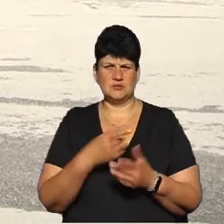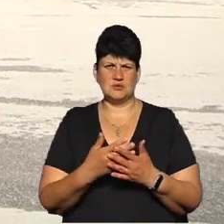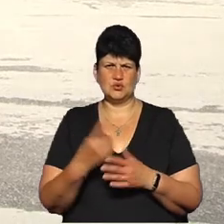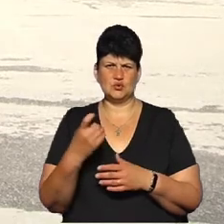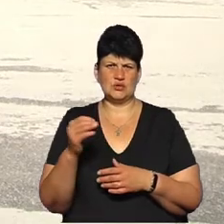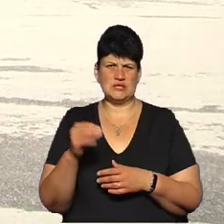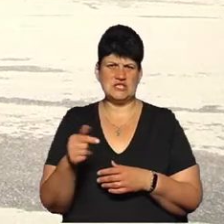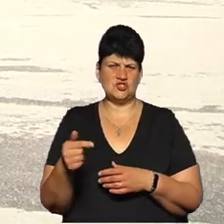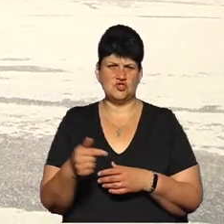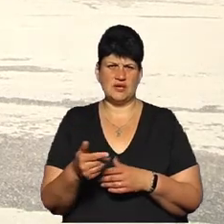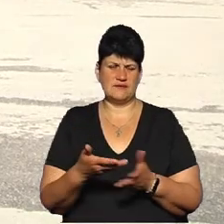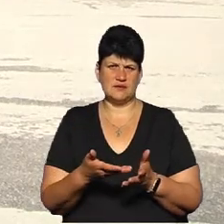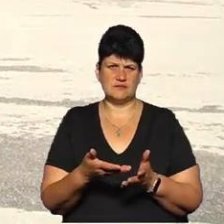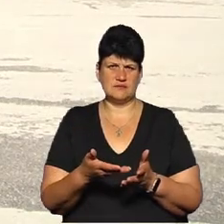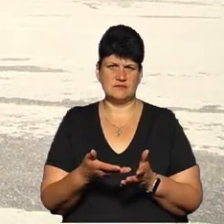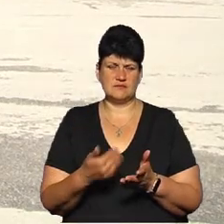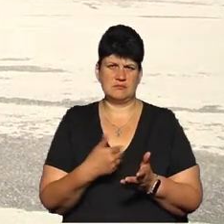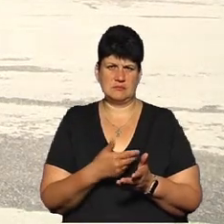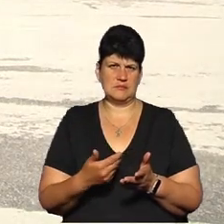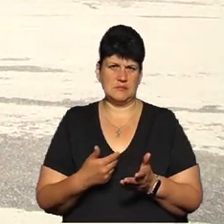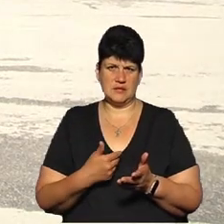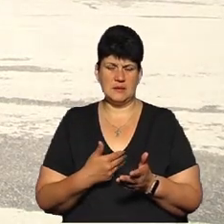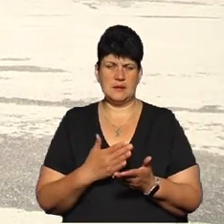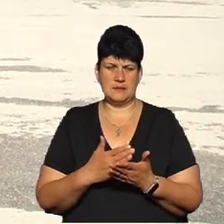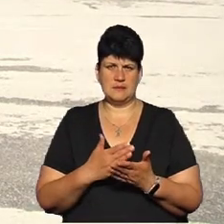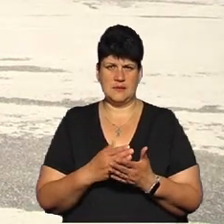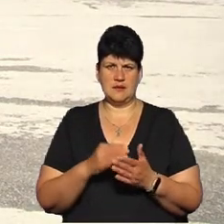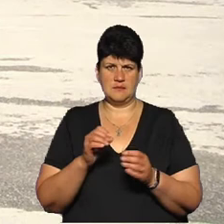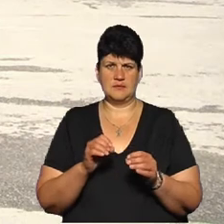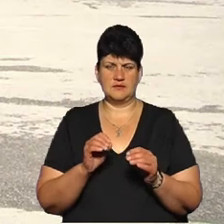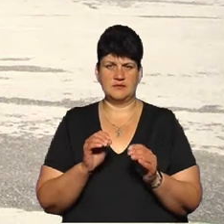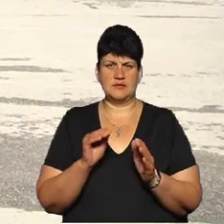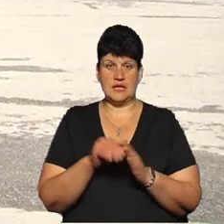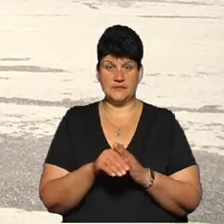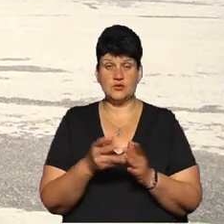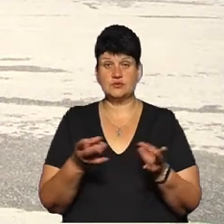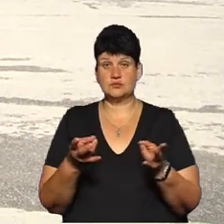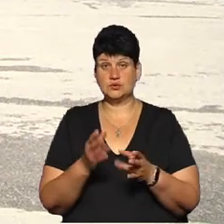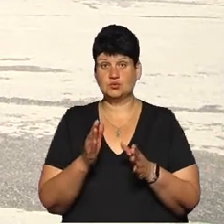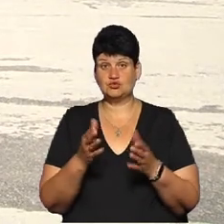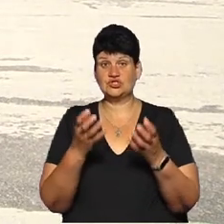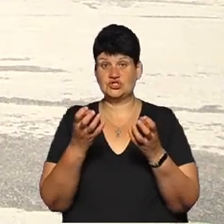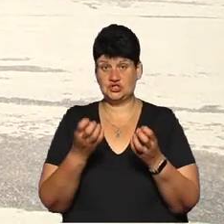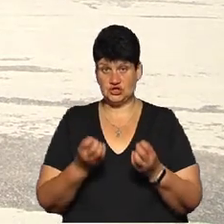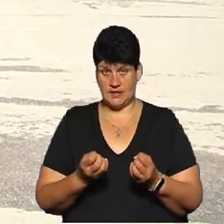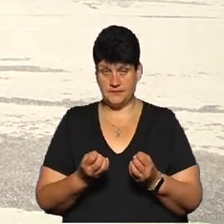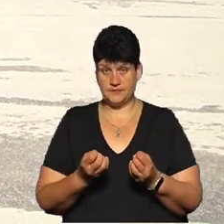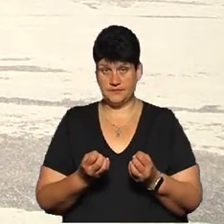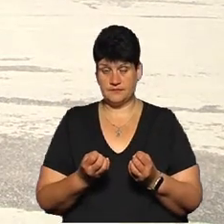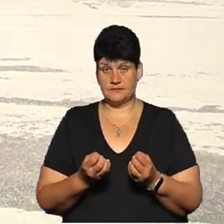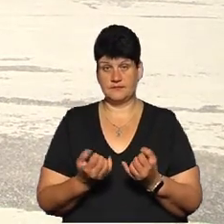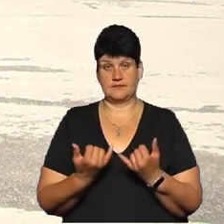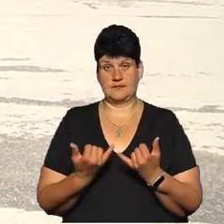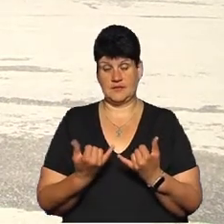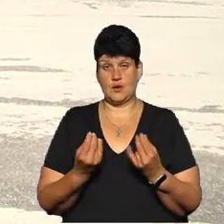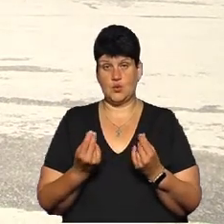гривень ми мали би вкластись. Ну, якщо буде необхідніше, то наразі кошти в бюджеті є,